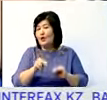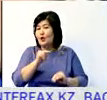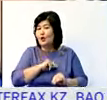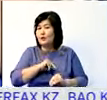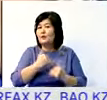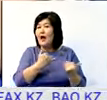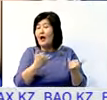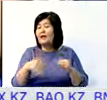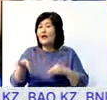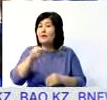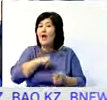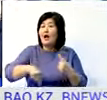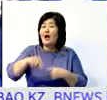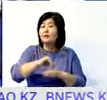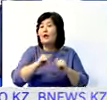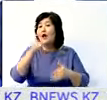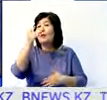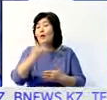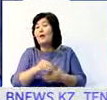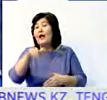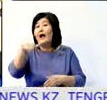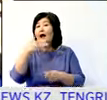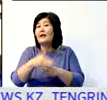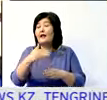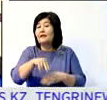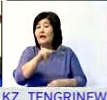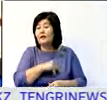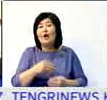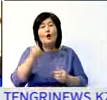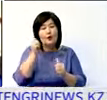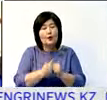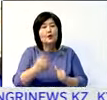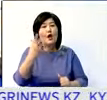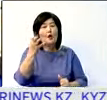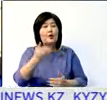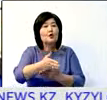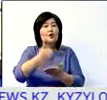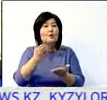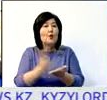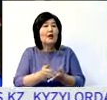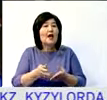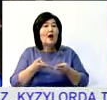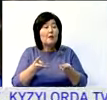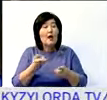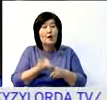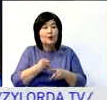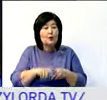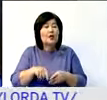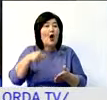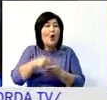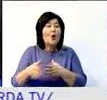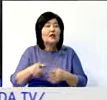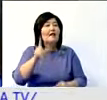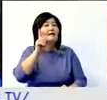қамту және жаппай кәсіпкерлікті дамыту бағдарламасы бойынша несие алған кәсібесі күніне 500 бөлке нан пісіреді. Наубайханада сондай ақ оннан